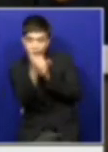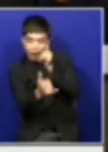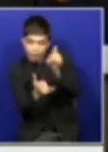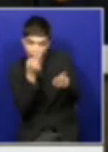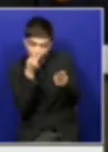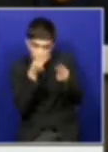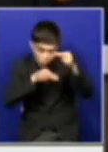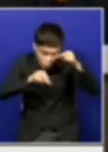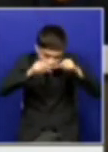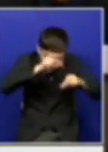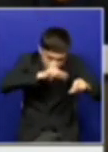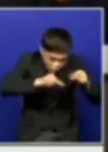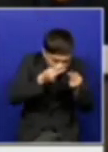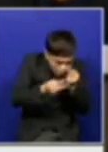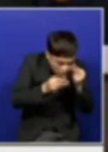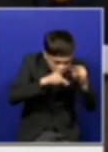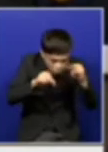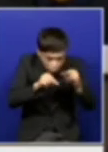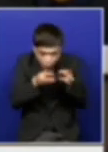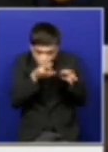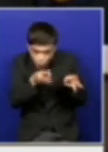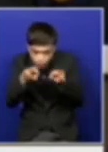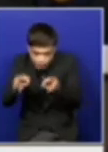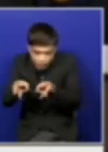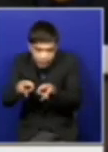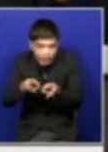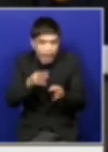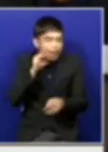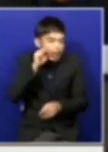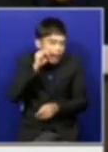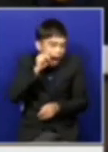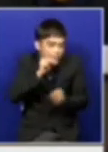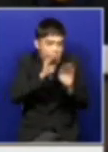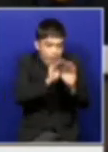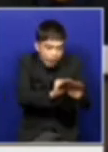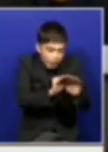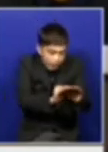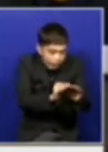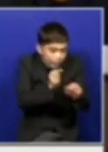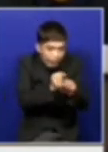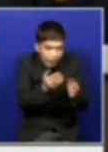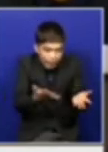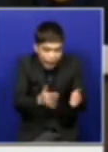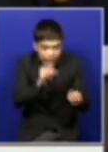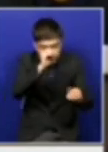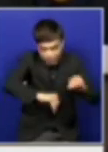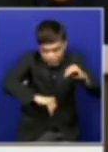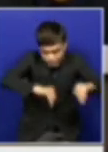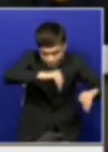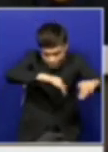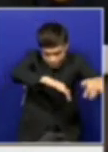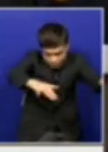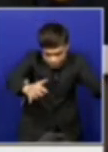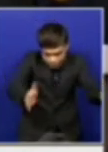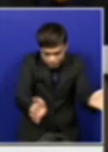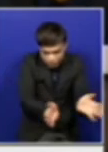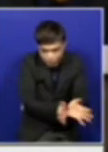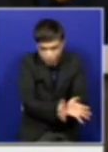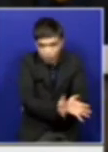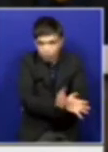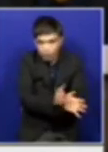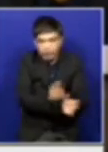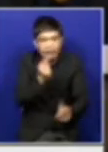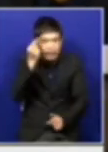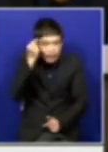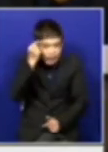ให้แก่เกษตรกรรายย่อยโดยทำเป็นสระน้ำผมคิดว่านะครับน่าจะเปิดข้อ2